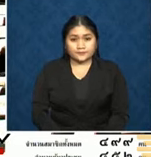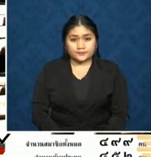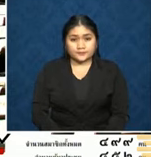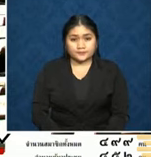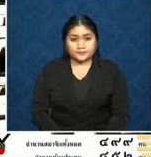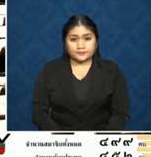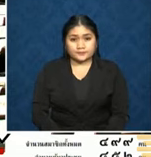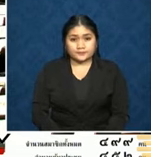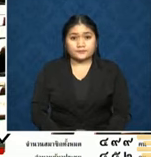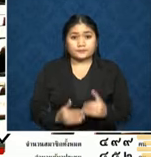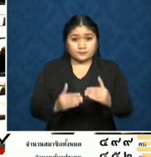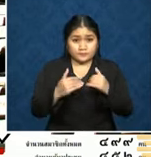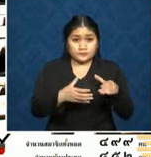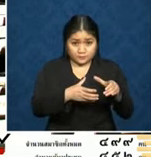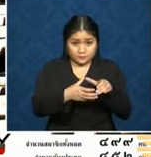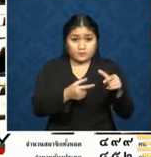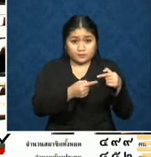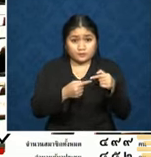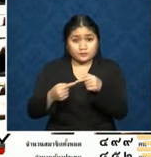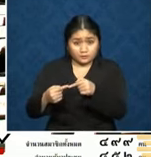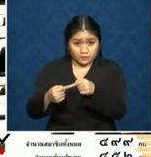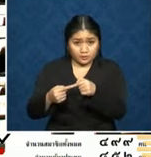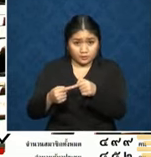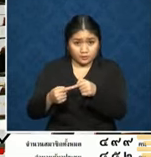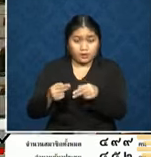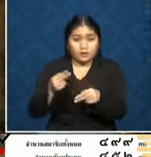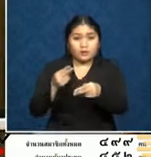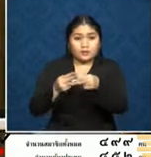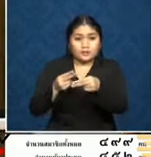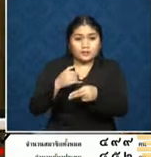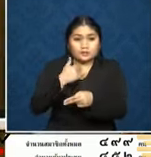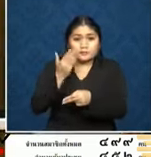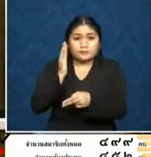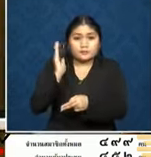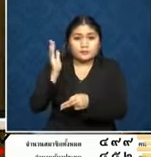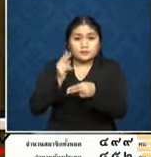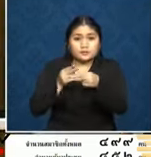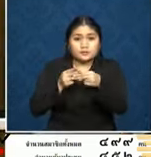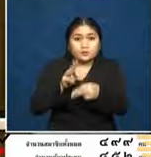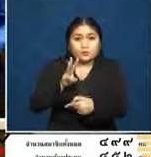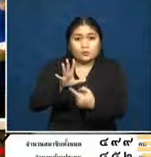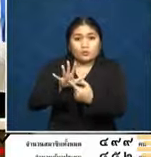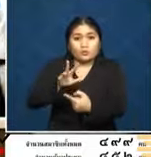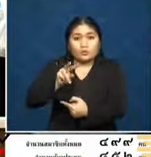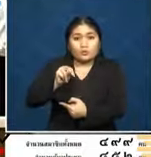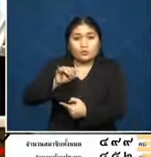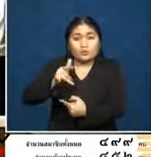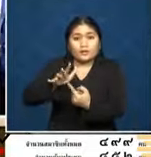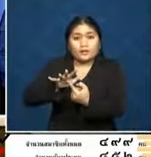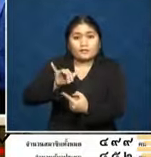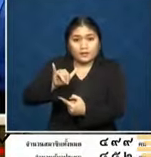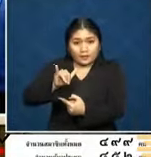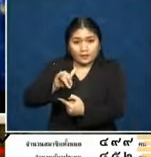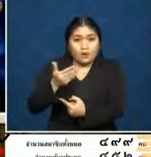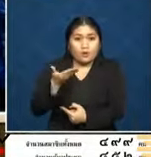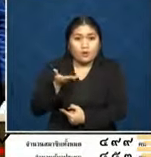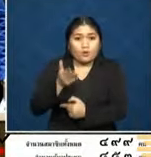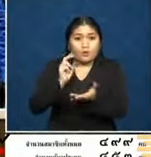เชิญพรรครวมไทยสร้างชาติครับ เสนอคุณทวนชัยนิยมชาติครับ ขอพูดรับรอง